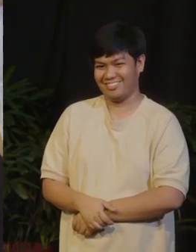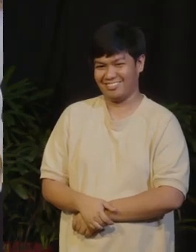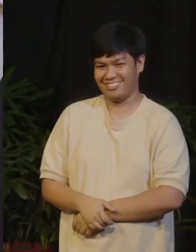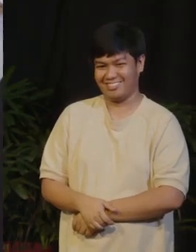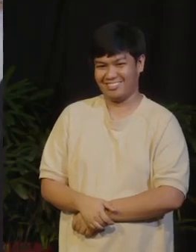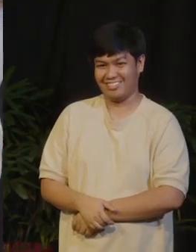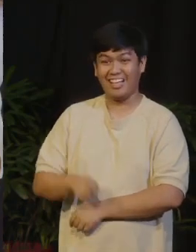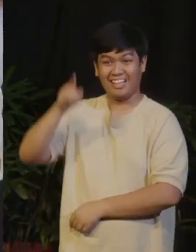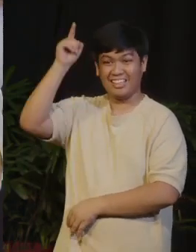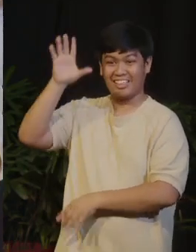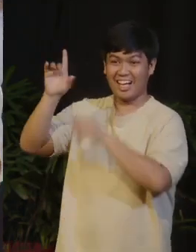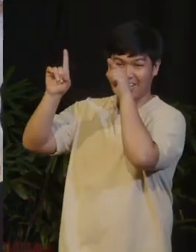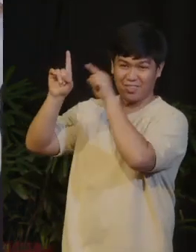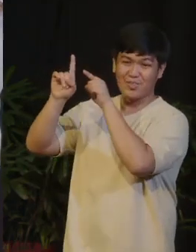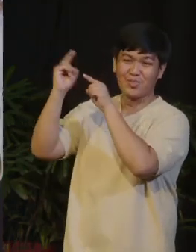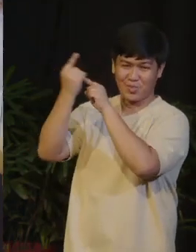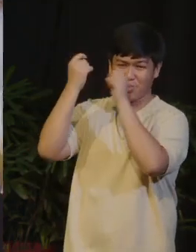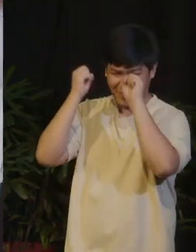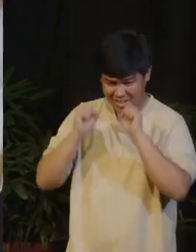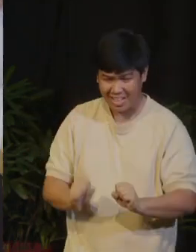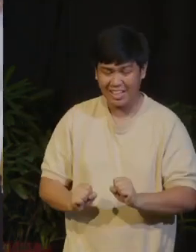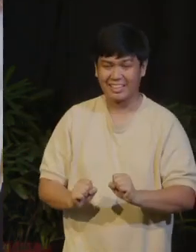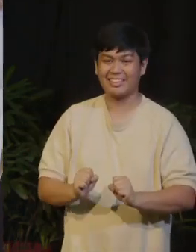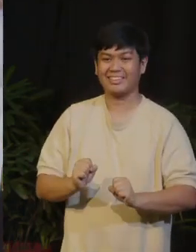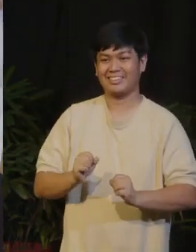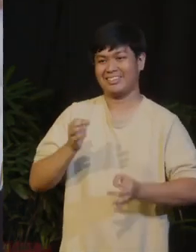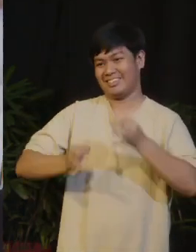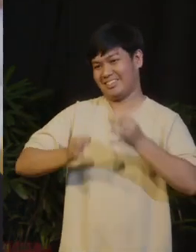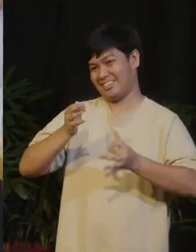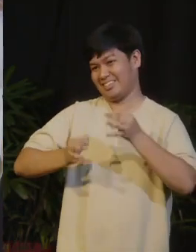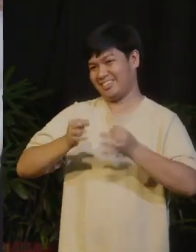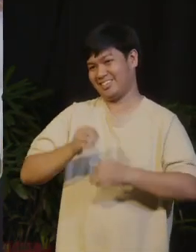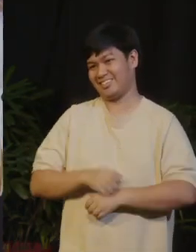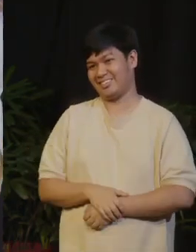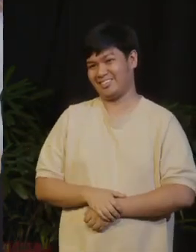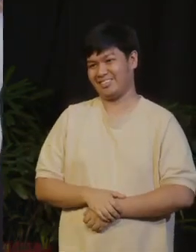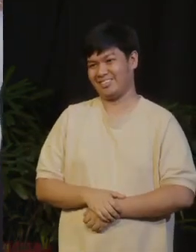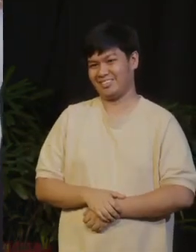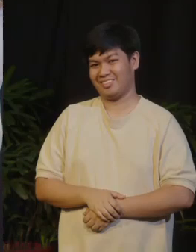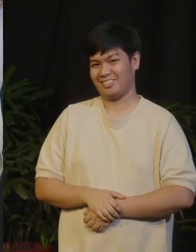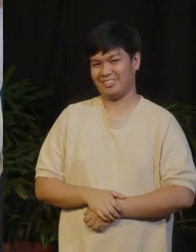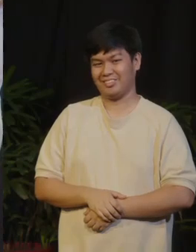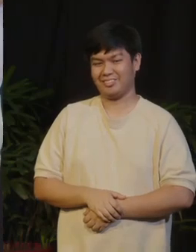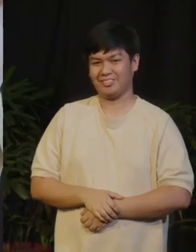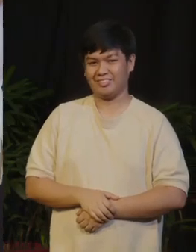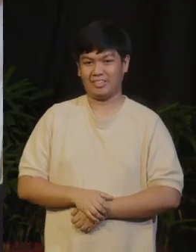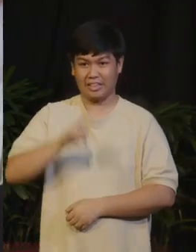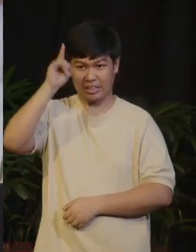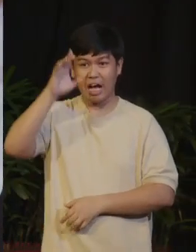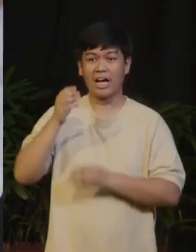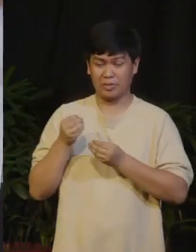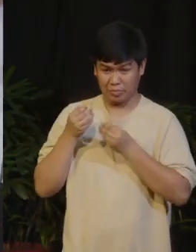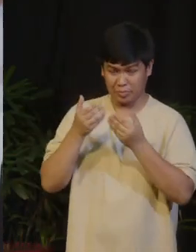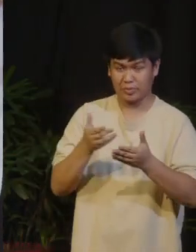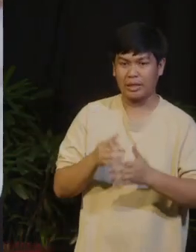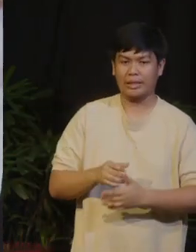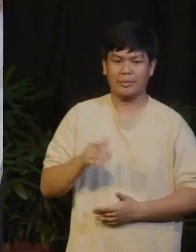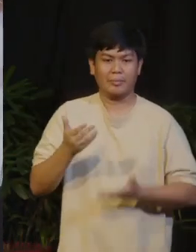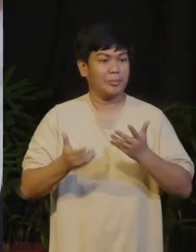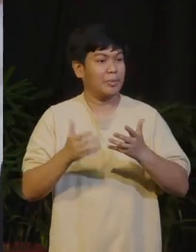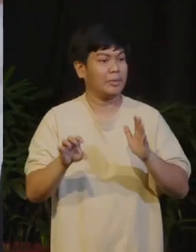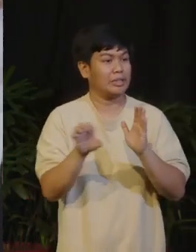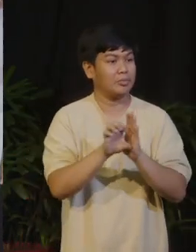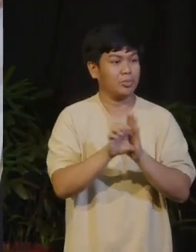sila, ang Diyos, ang maaaring magbalik sa inyo niyan. No? Maaninag natin sa